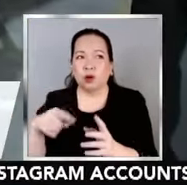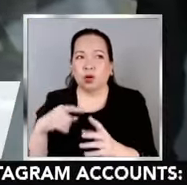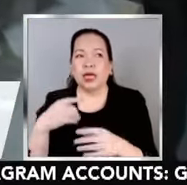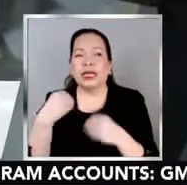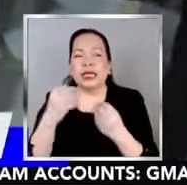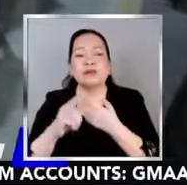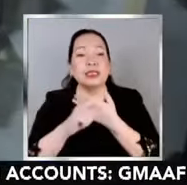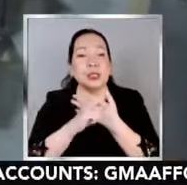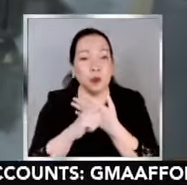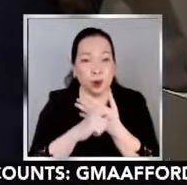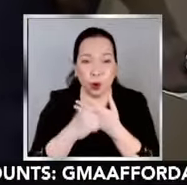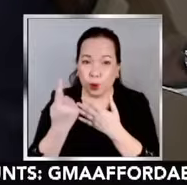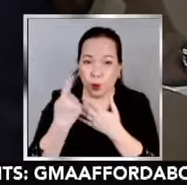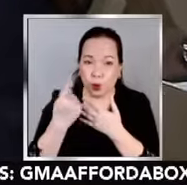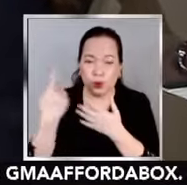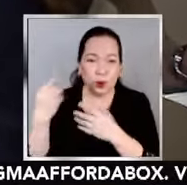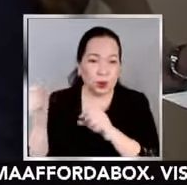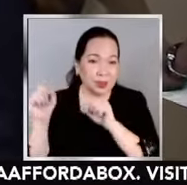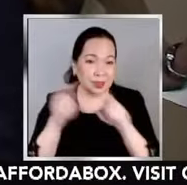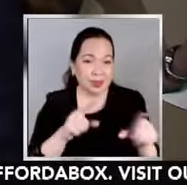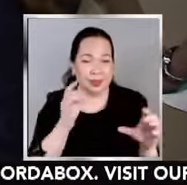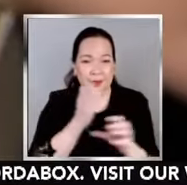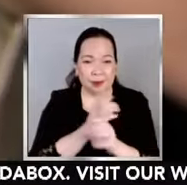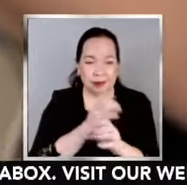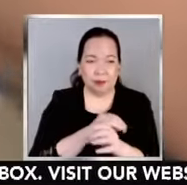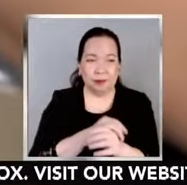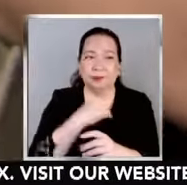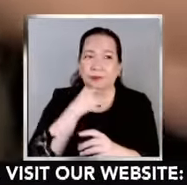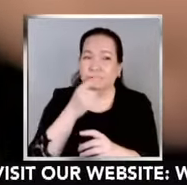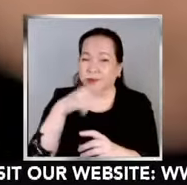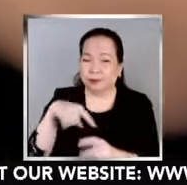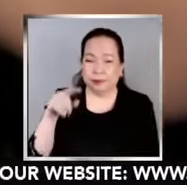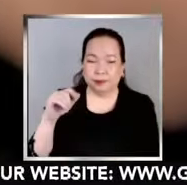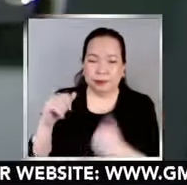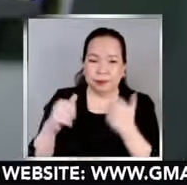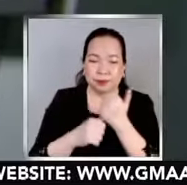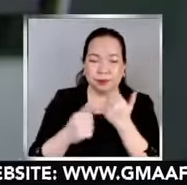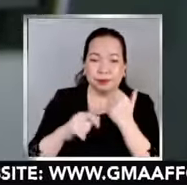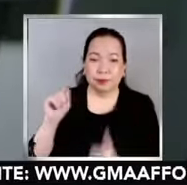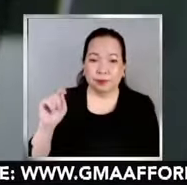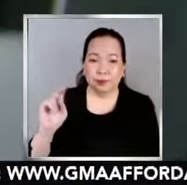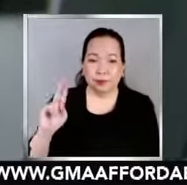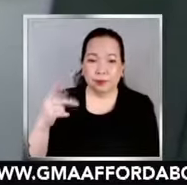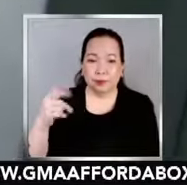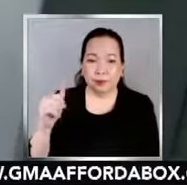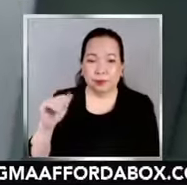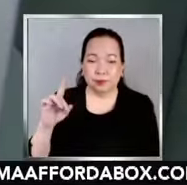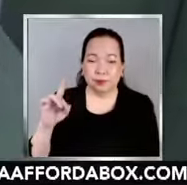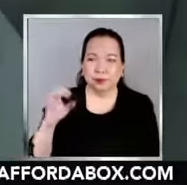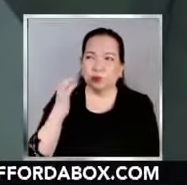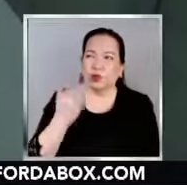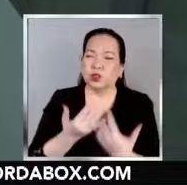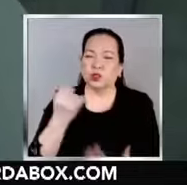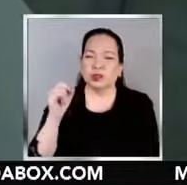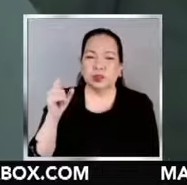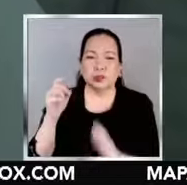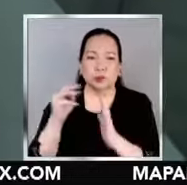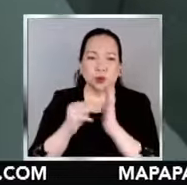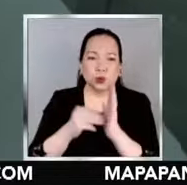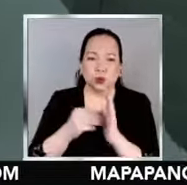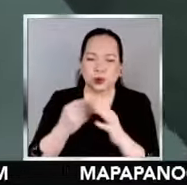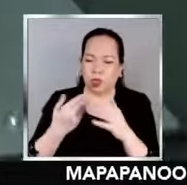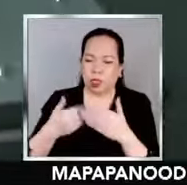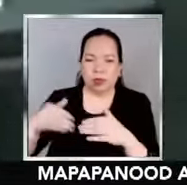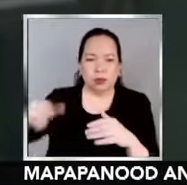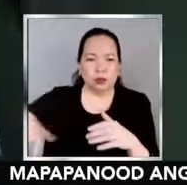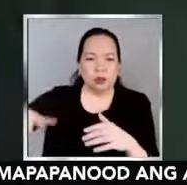Ayon kay LTO Chief Assistant Secretary J.R. Togade, may kabuang 11 million na backlog pa na mga plaka ng motor at motor